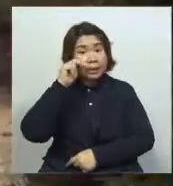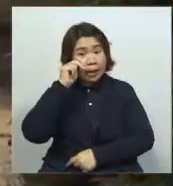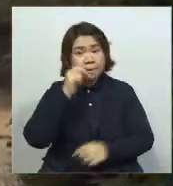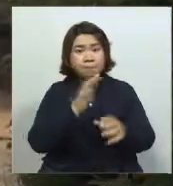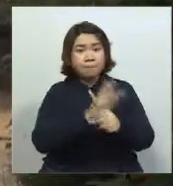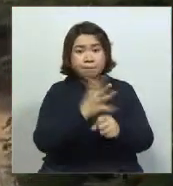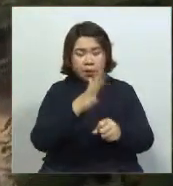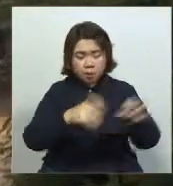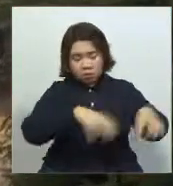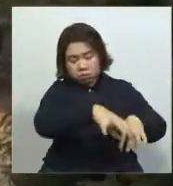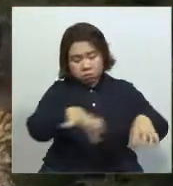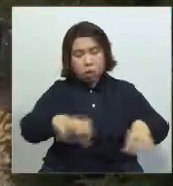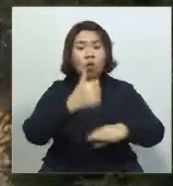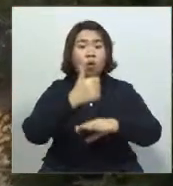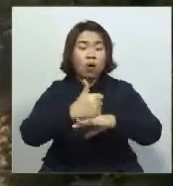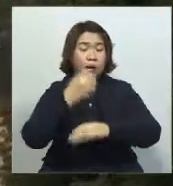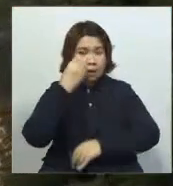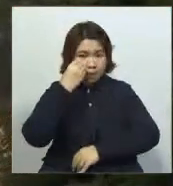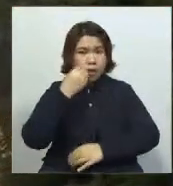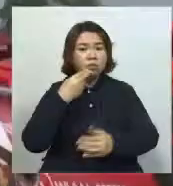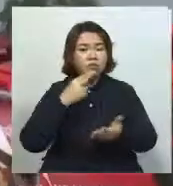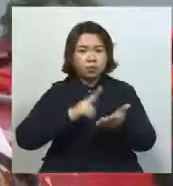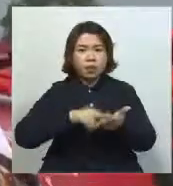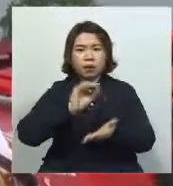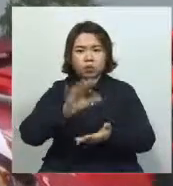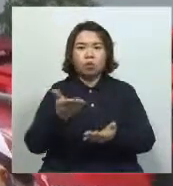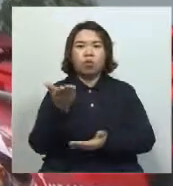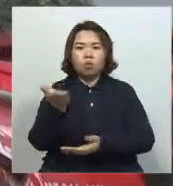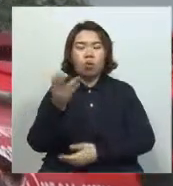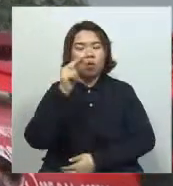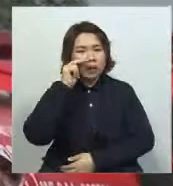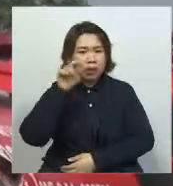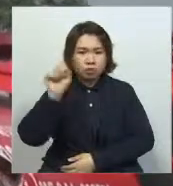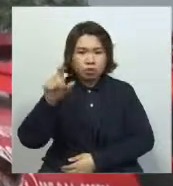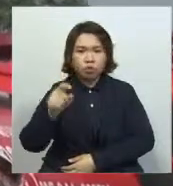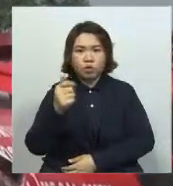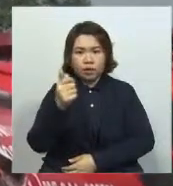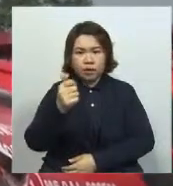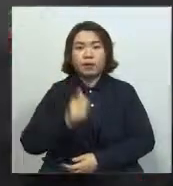ำใช้ค่ะก็ขอให้ผู้นำหมู่บ้านทำหนังสือแจ้งขอรับการสนับสนุนเป็นการด่วน